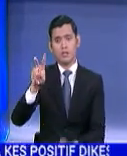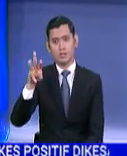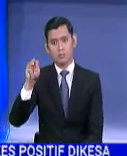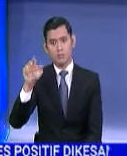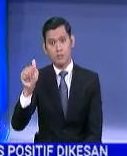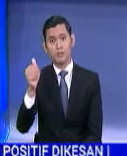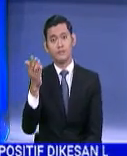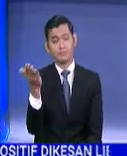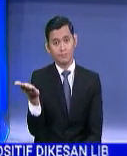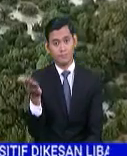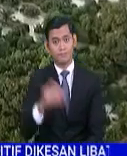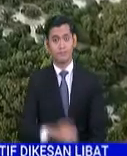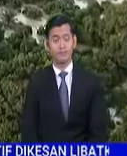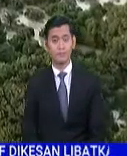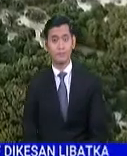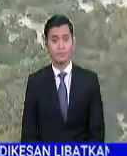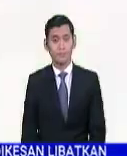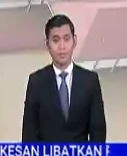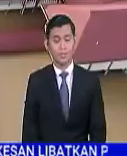Harun.